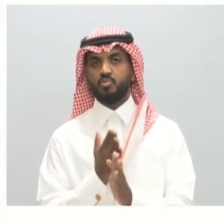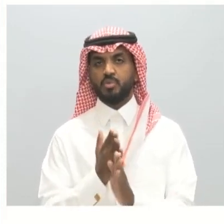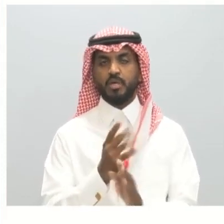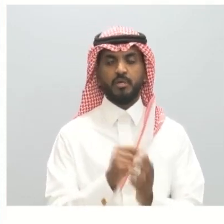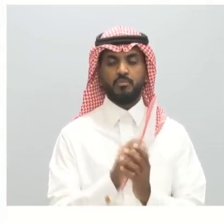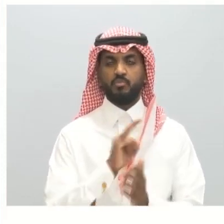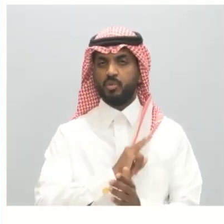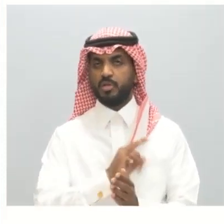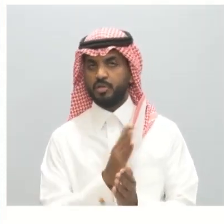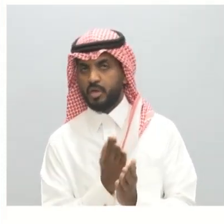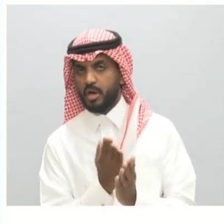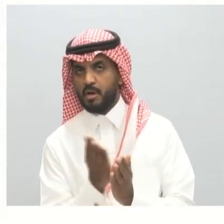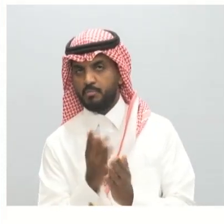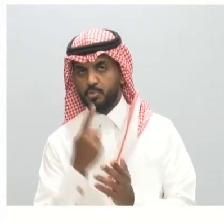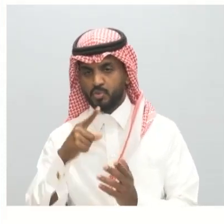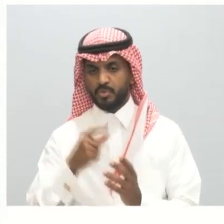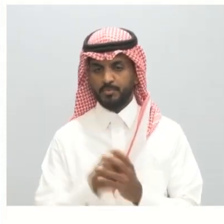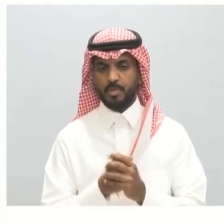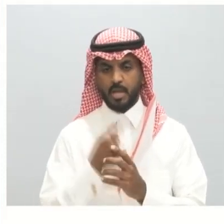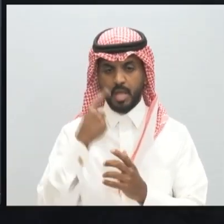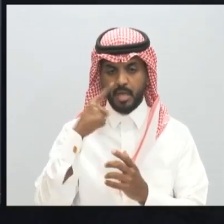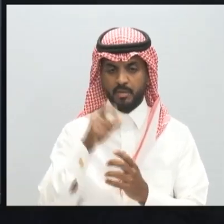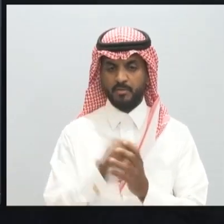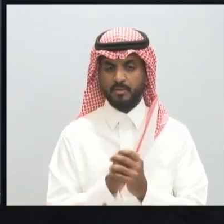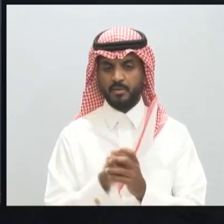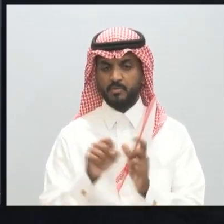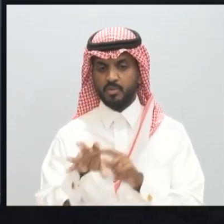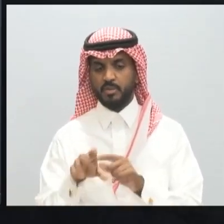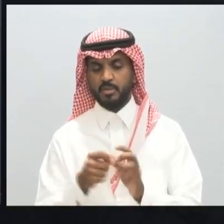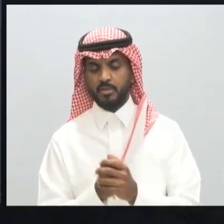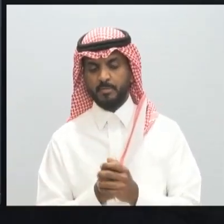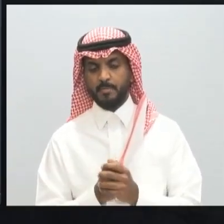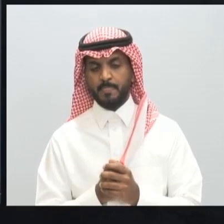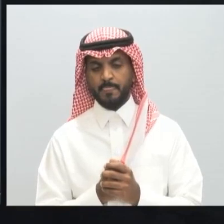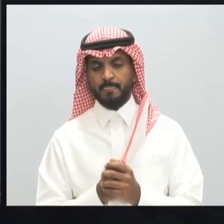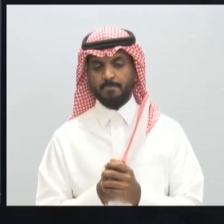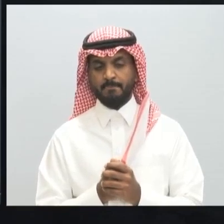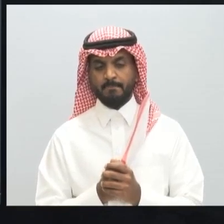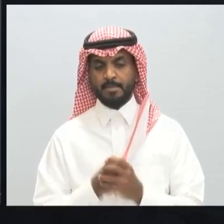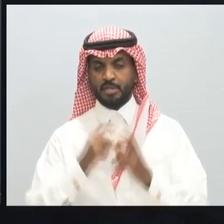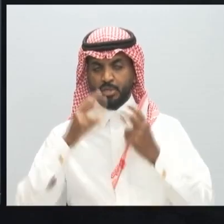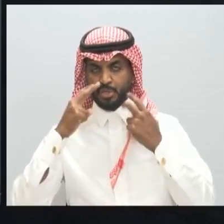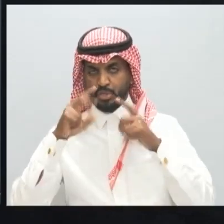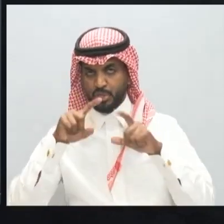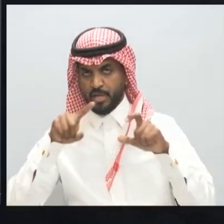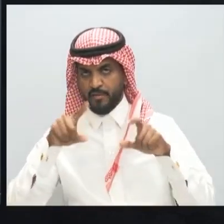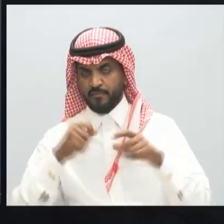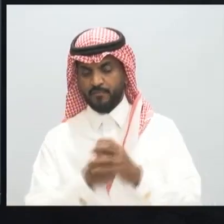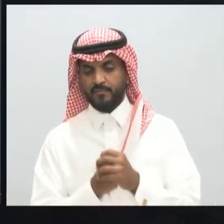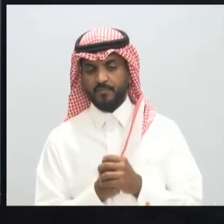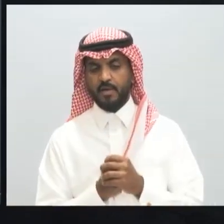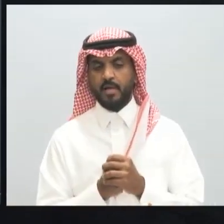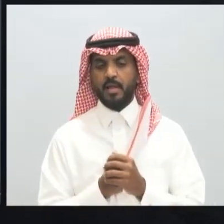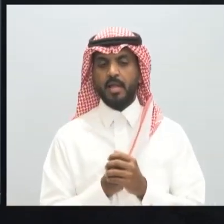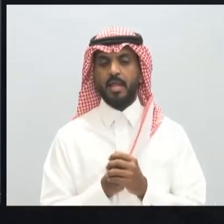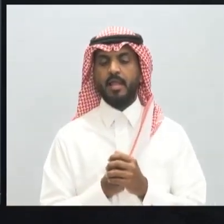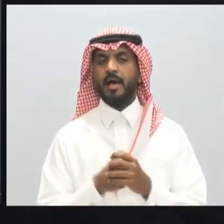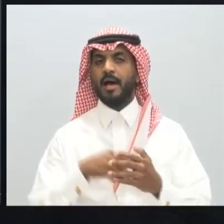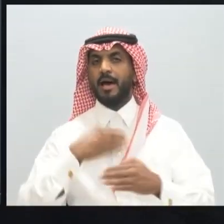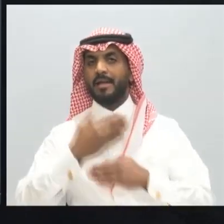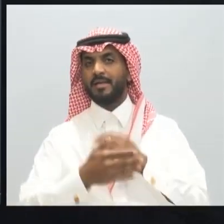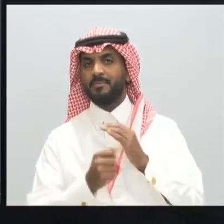بصوره صحيحه لاحظ ان مستشعر الجيروسكوب يمكنه ان يكتشف ما اذا كانت الحركه في اتجاه عقارب